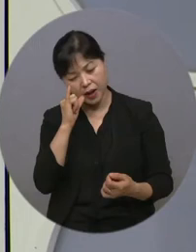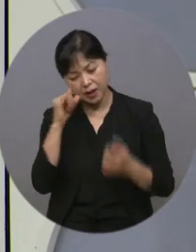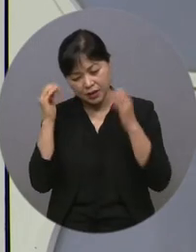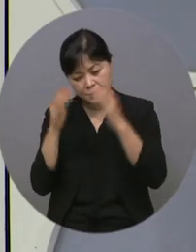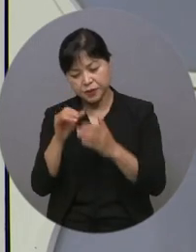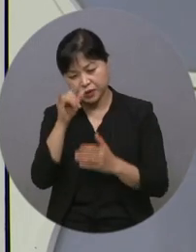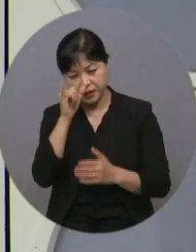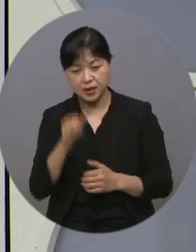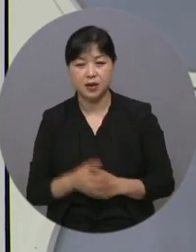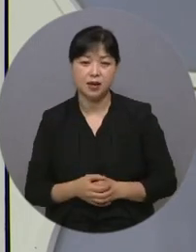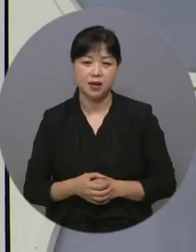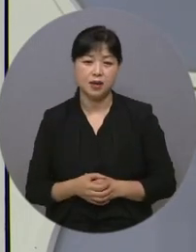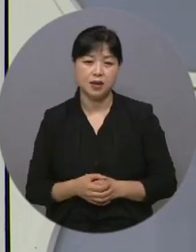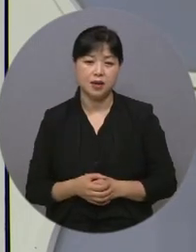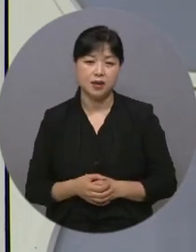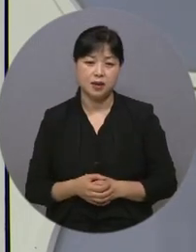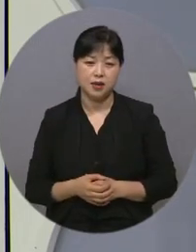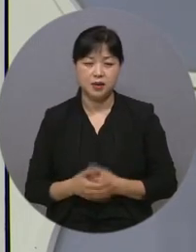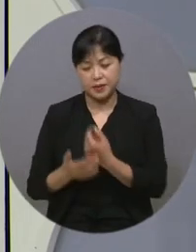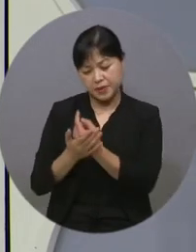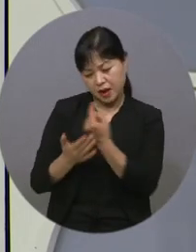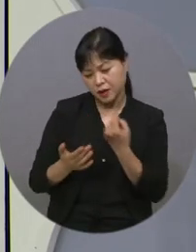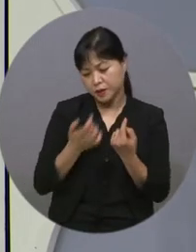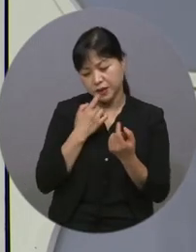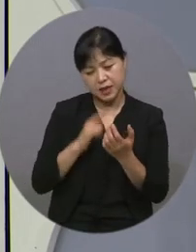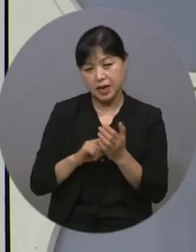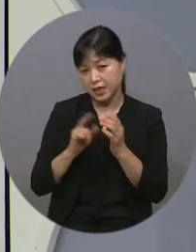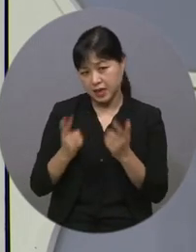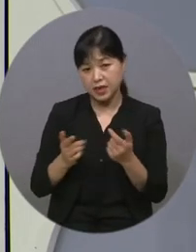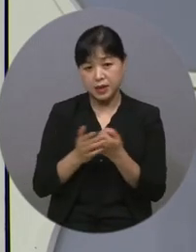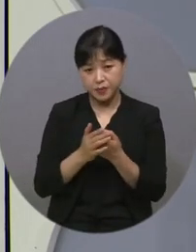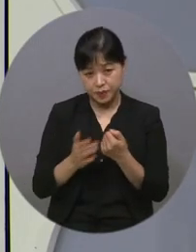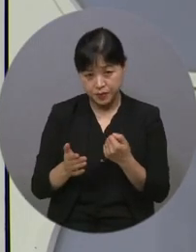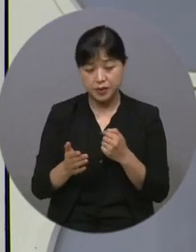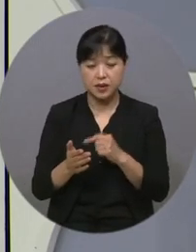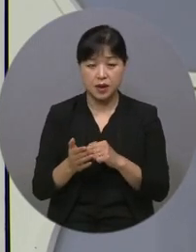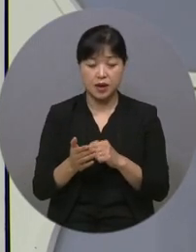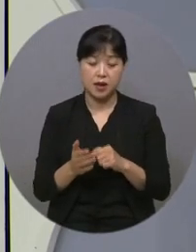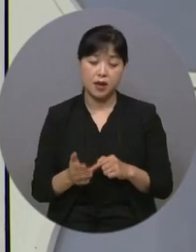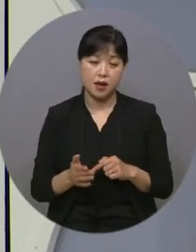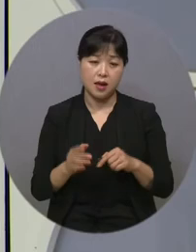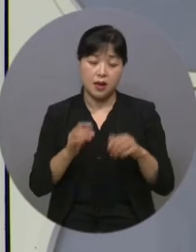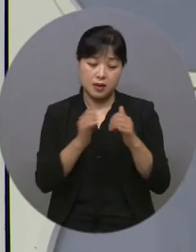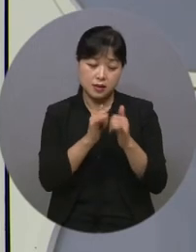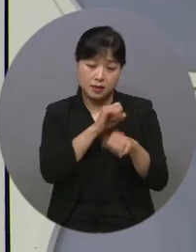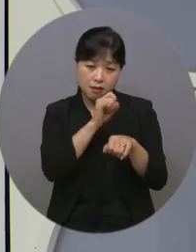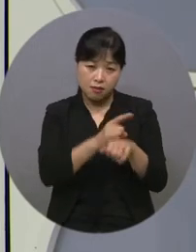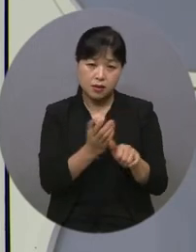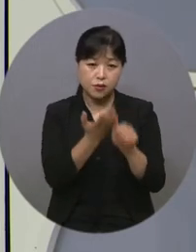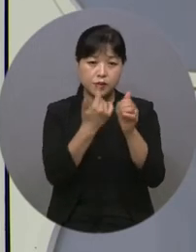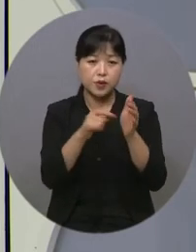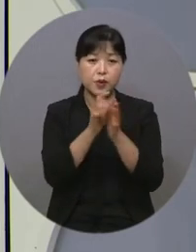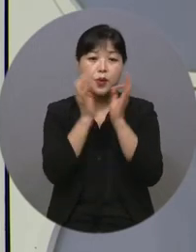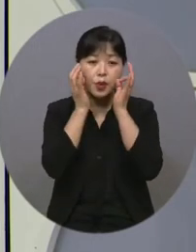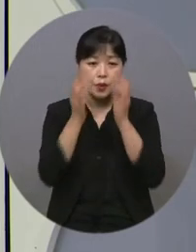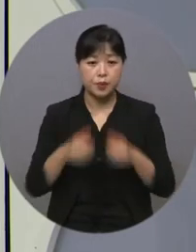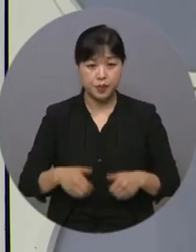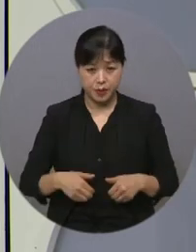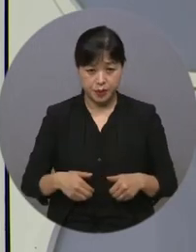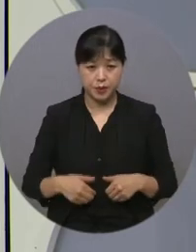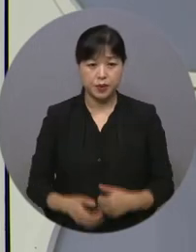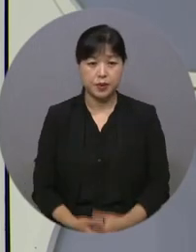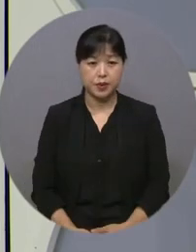그래서 그거는 같이 배양 운동을 해야 되고 밥상에서 이